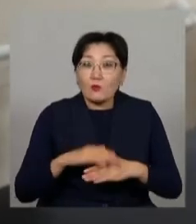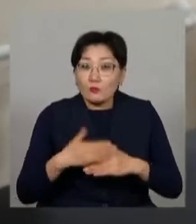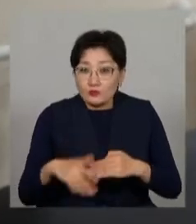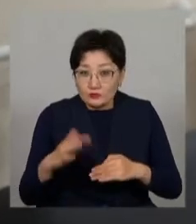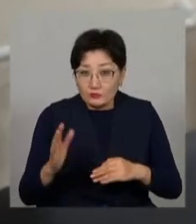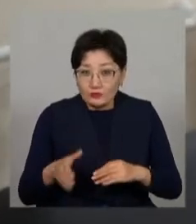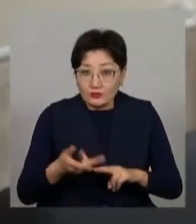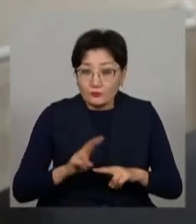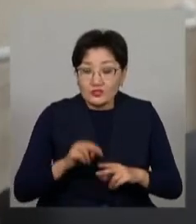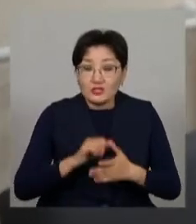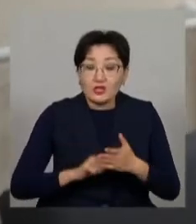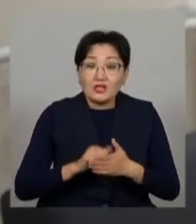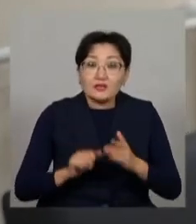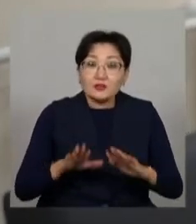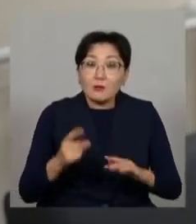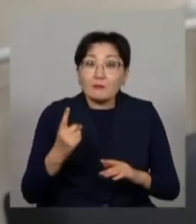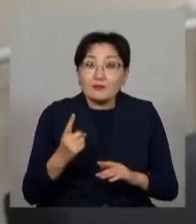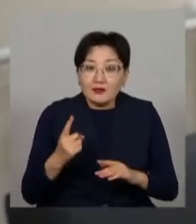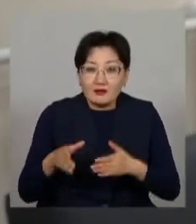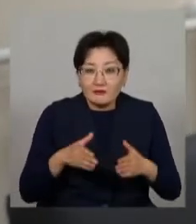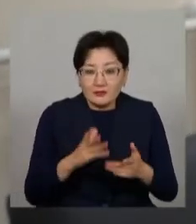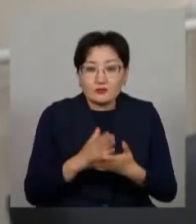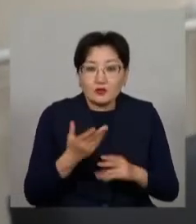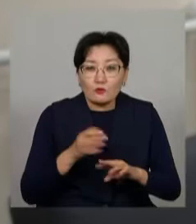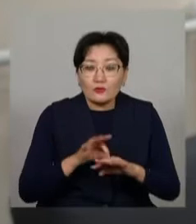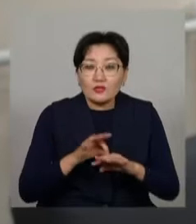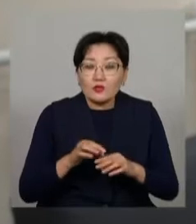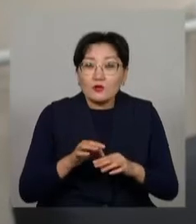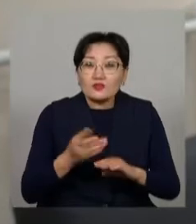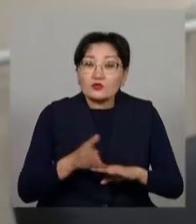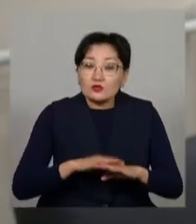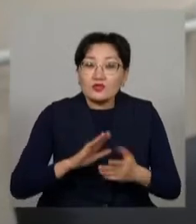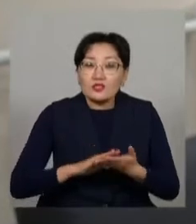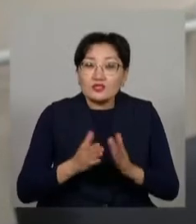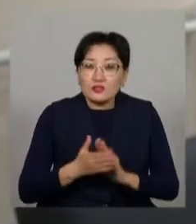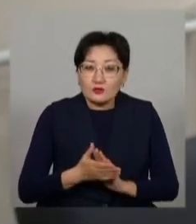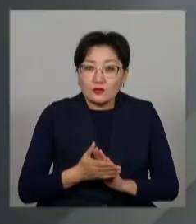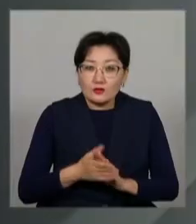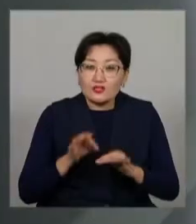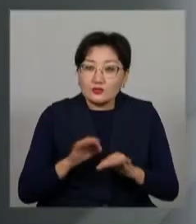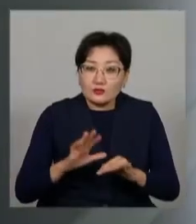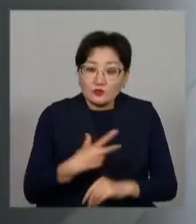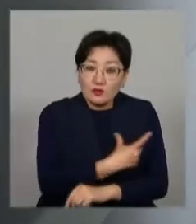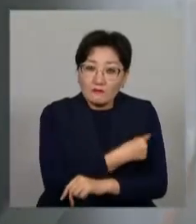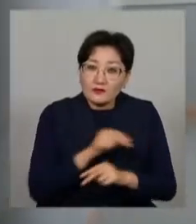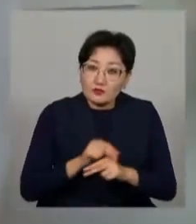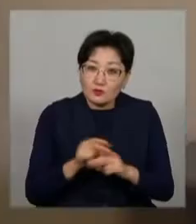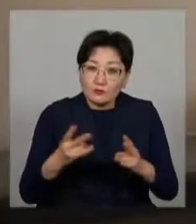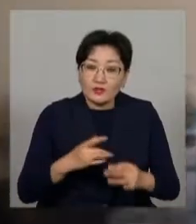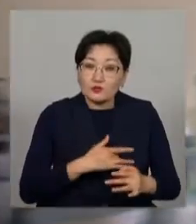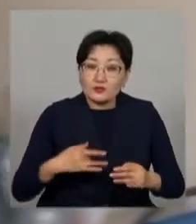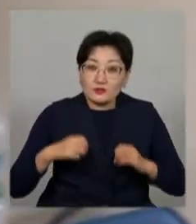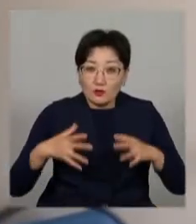себепті бұның тек қана бірақ жолы бар, осыны ауыр жағдайға жеткізбеу үшін вакцинация жасау. Өкпені